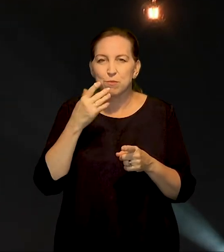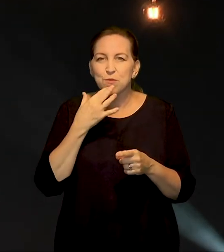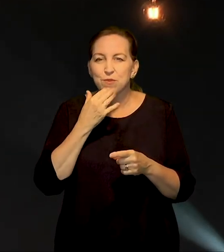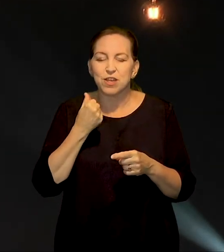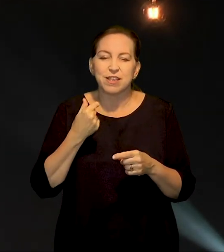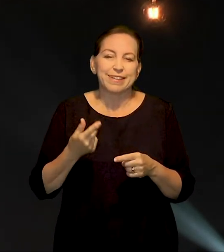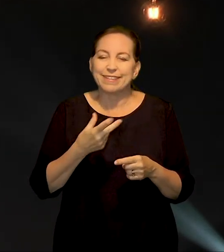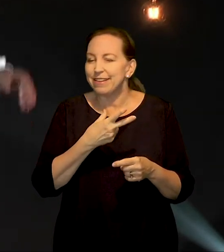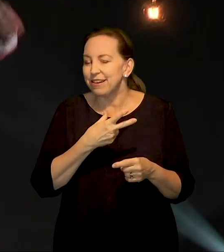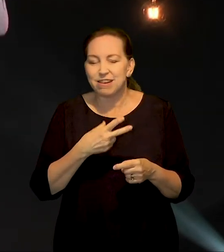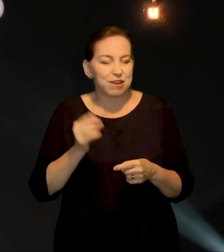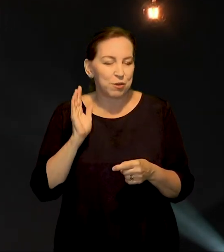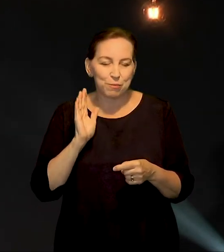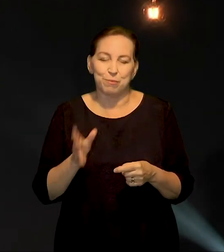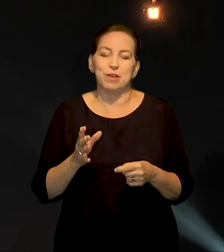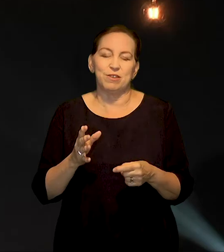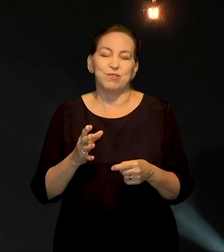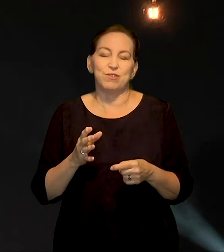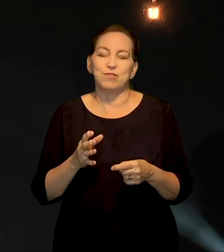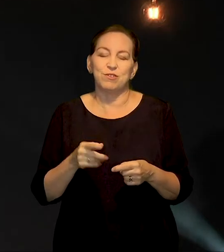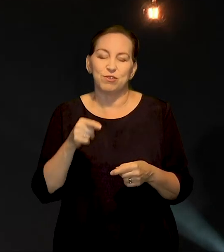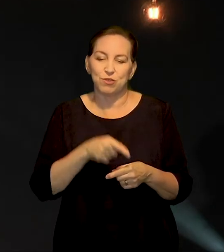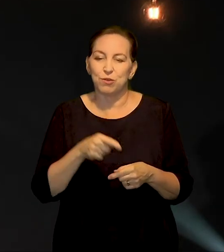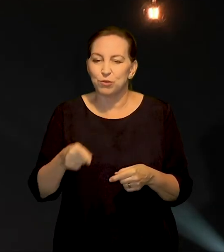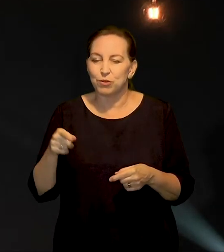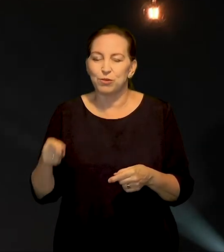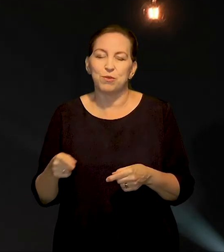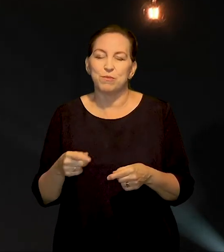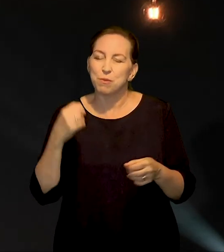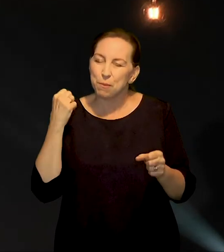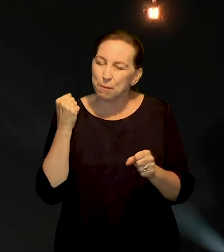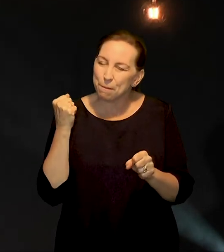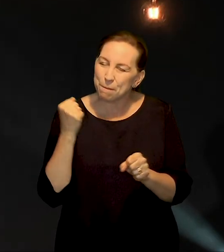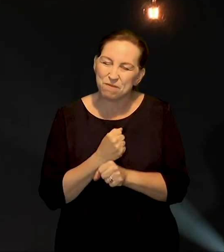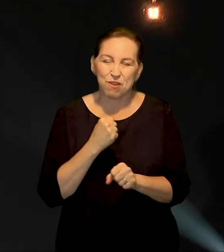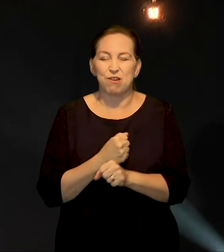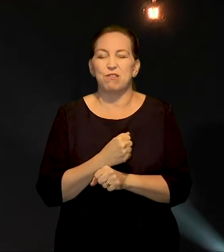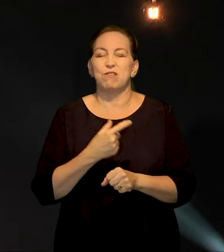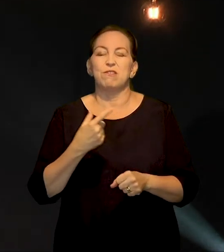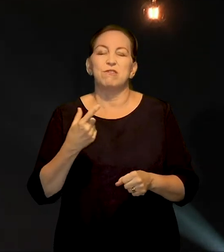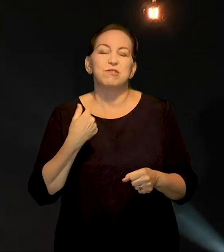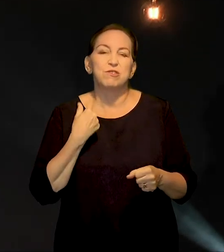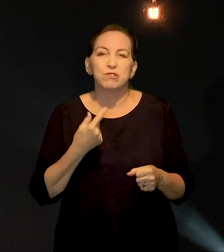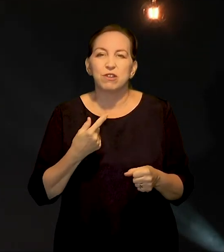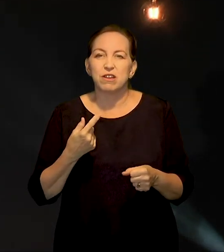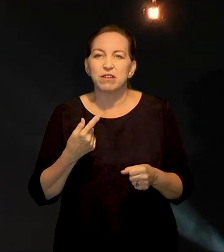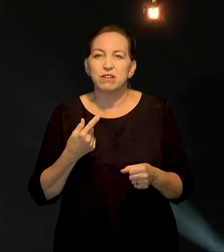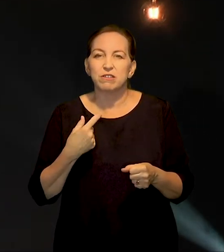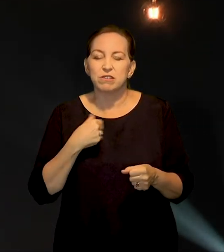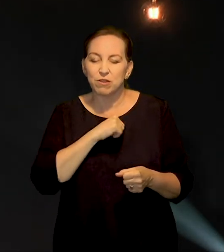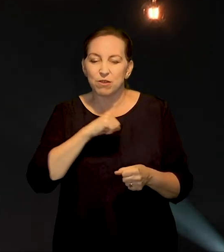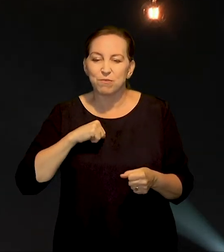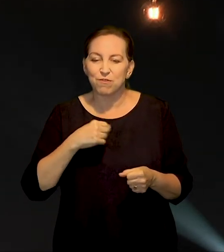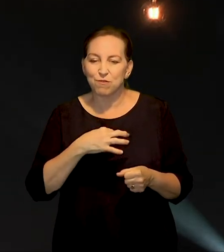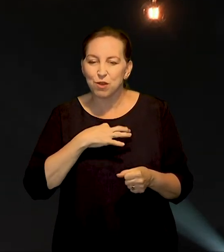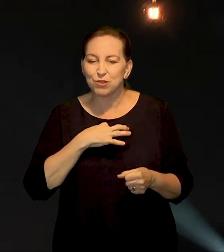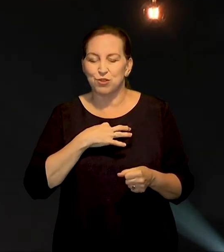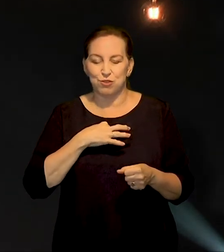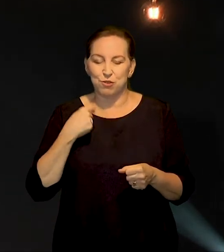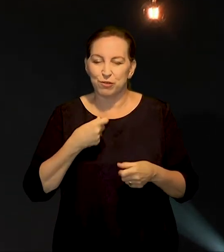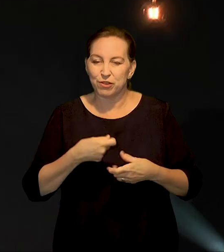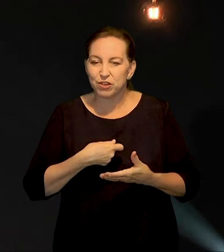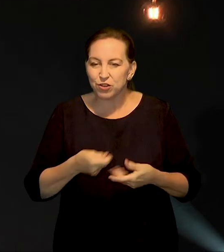temu Bóg gdzieś włożył w moje serce, że tu w tym kościele będą takie drzwi otwarte dla ludzi,